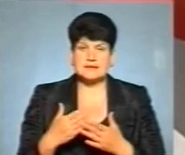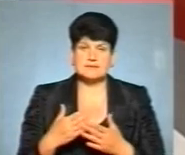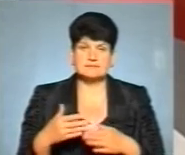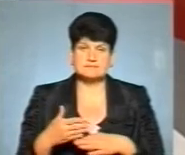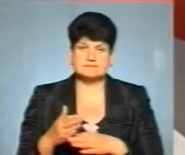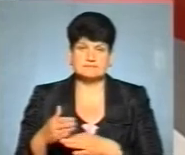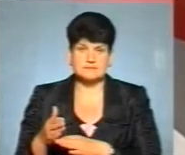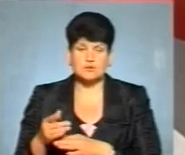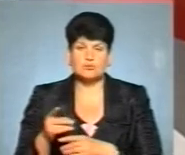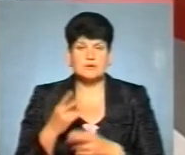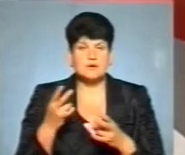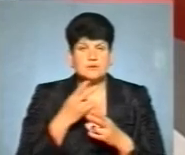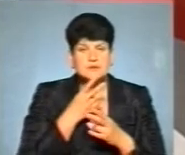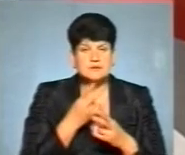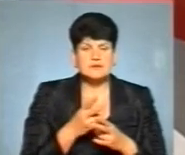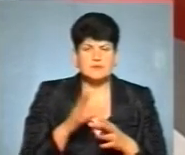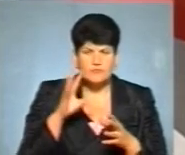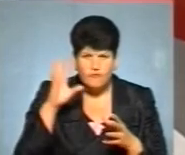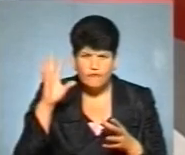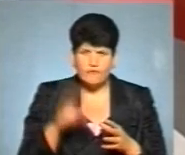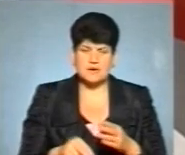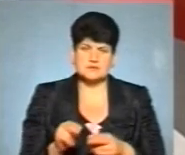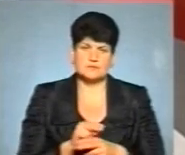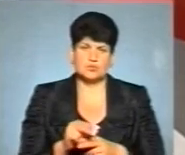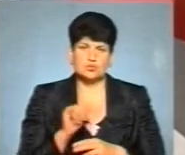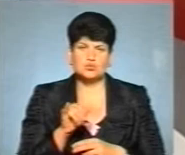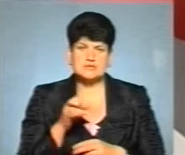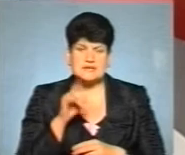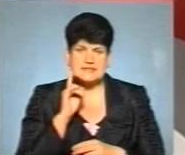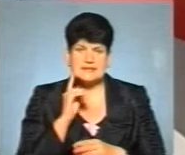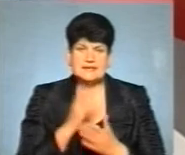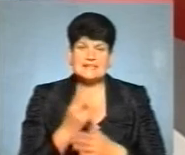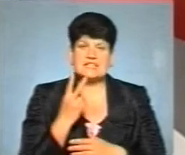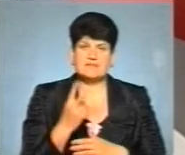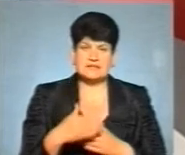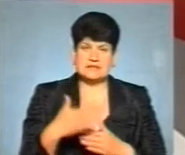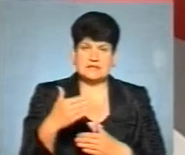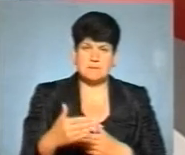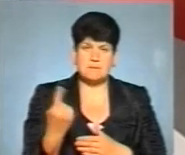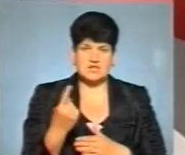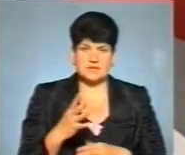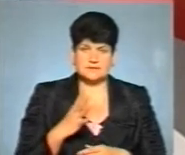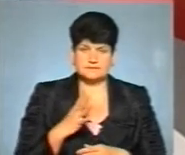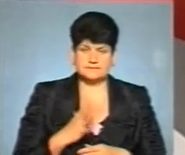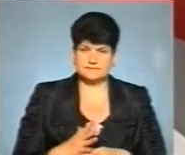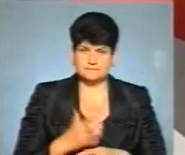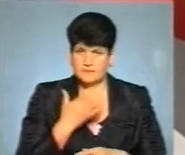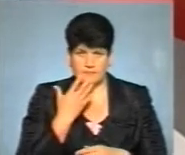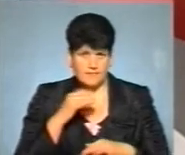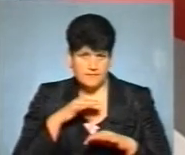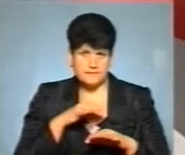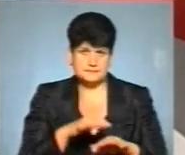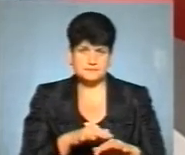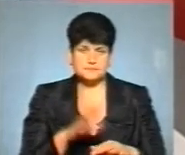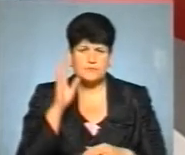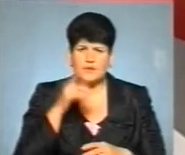Тому дамба буде розглядатися в цілому як ремонт. Насправді, в Усті Зеленому є дві дамби. Перша, яка не витримала на навали води, тому що води